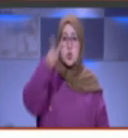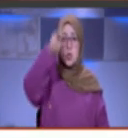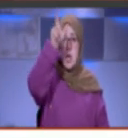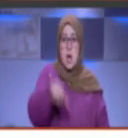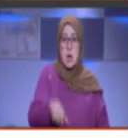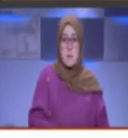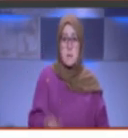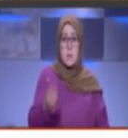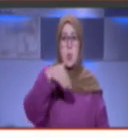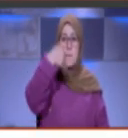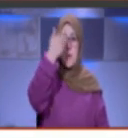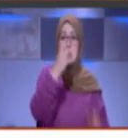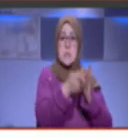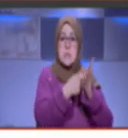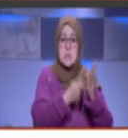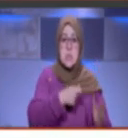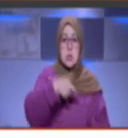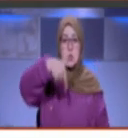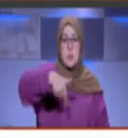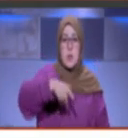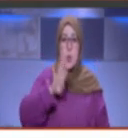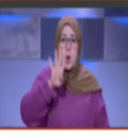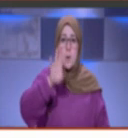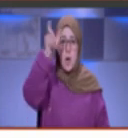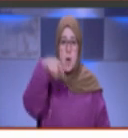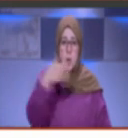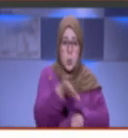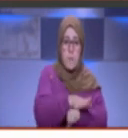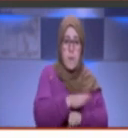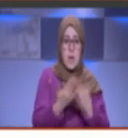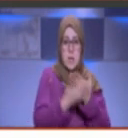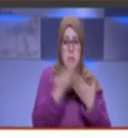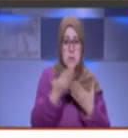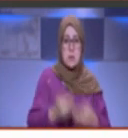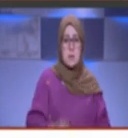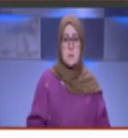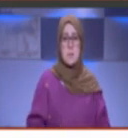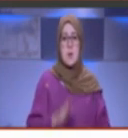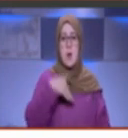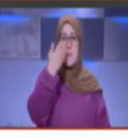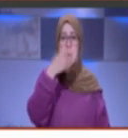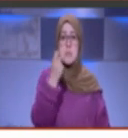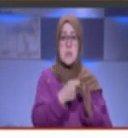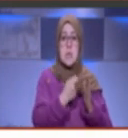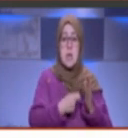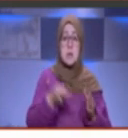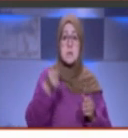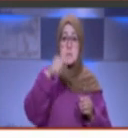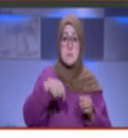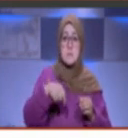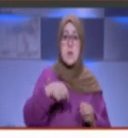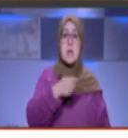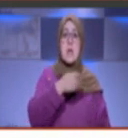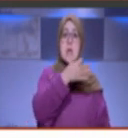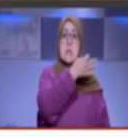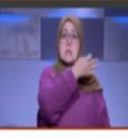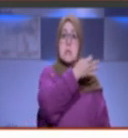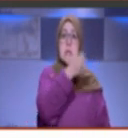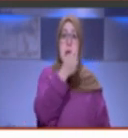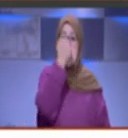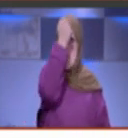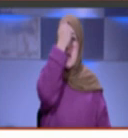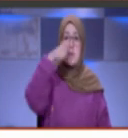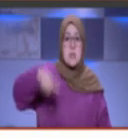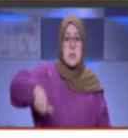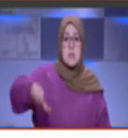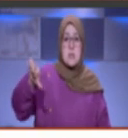17,127 وذلك بعد تسجيل 604 حالات وفاة جديدة. هذا كما سجلت البلاد